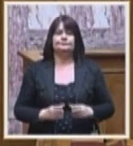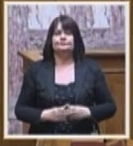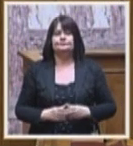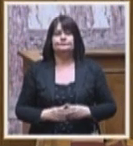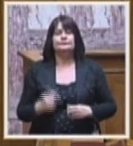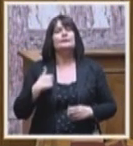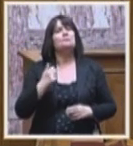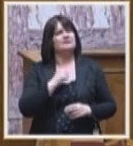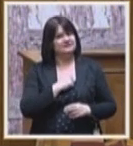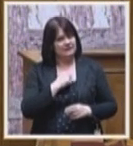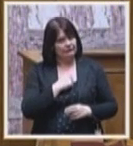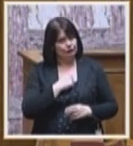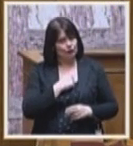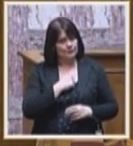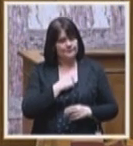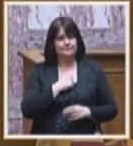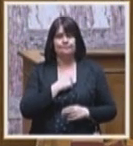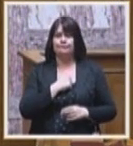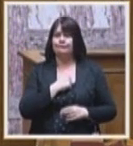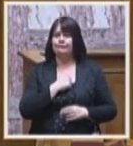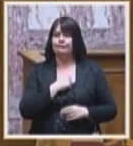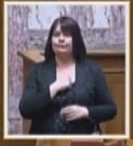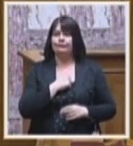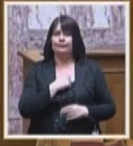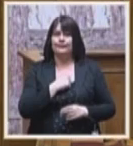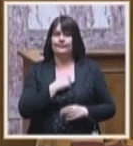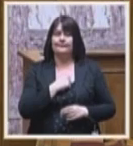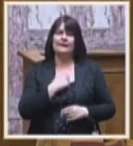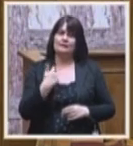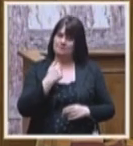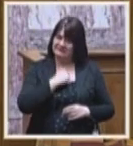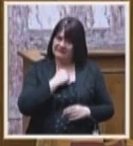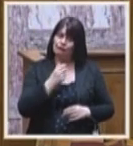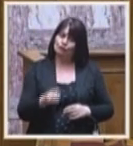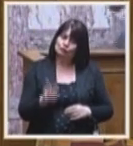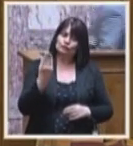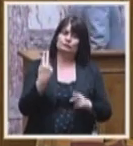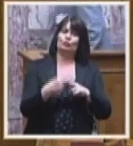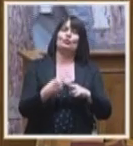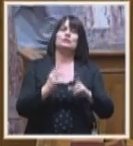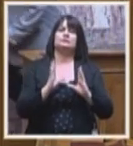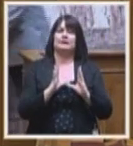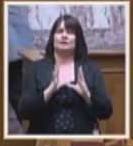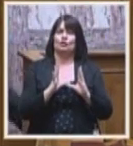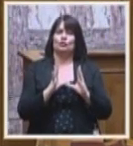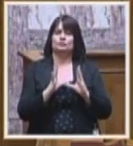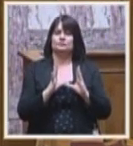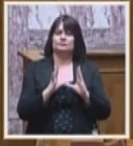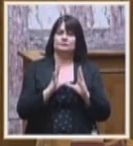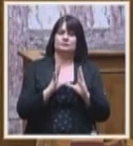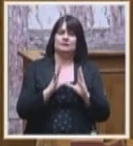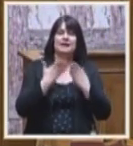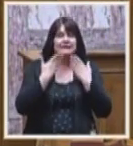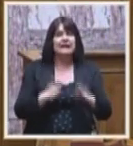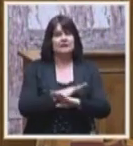Και πιστεύω ότι αυτή η προσέγγιση μας, η προσέγγιση μου είναι και το νέο στοιχείο που φέρνουμε για να κλείσουμε μια εποχή